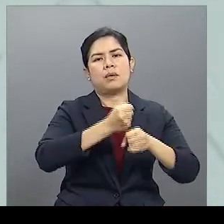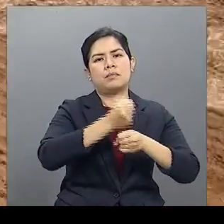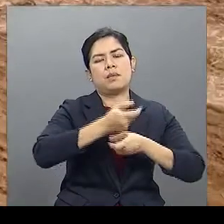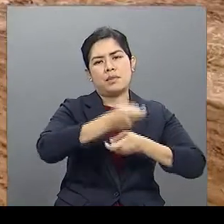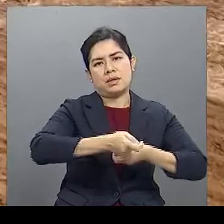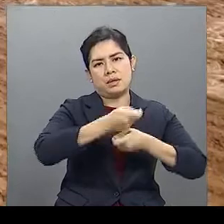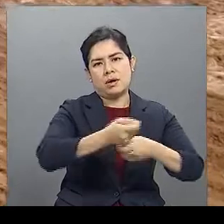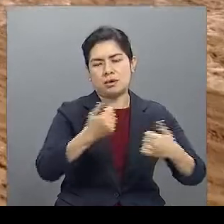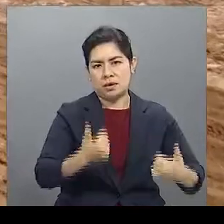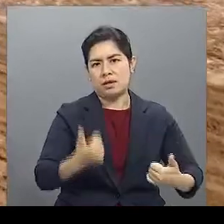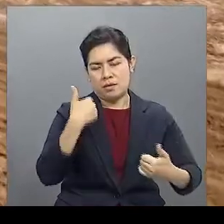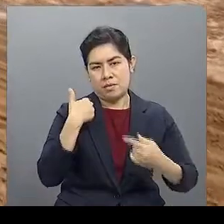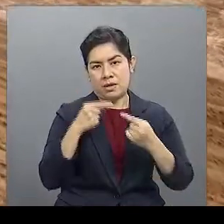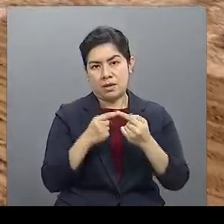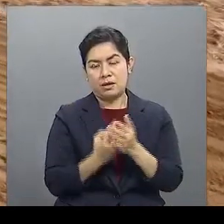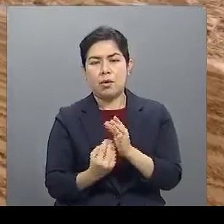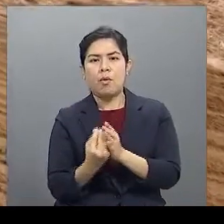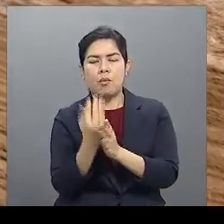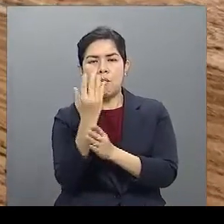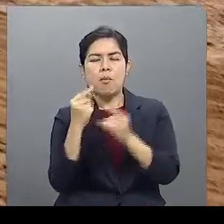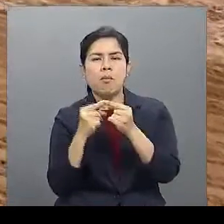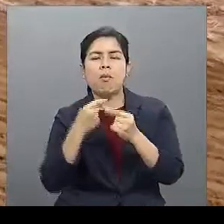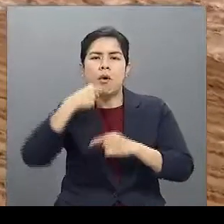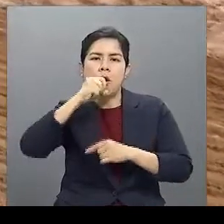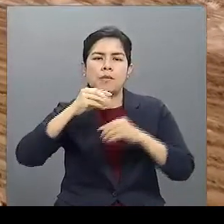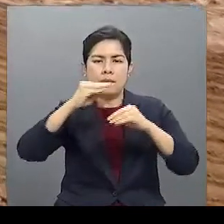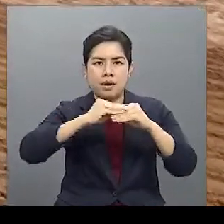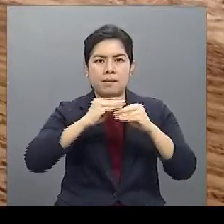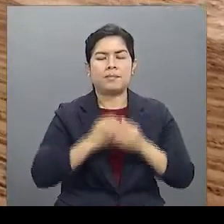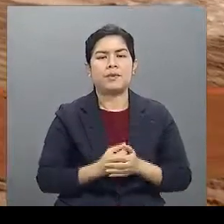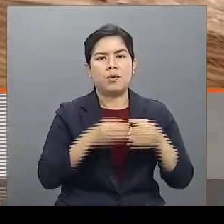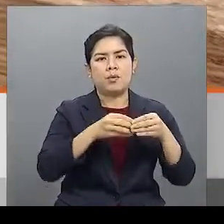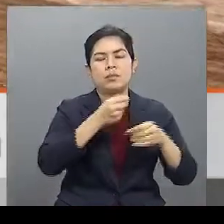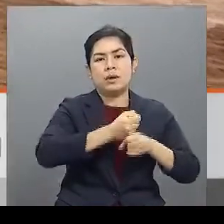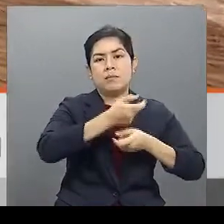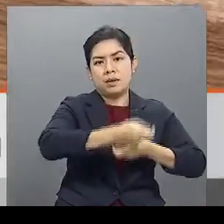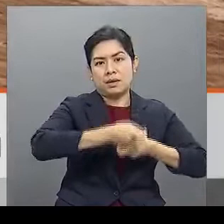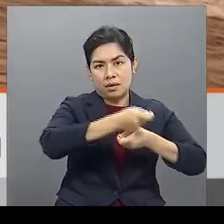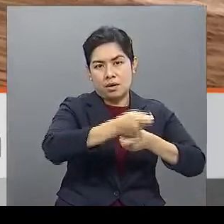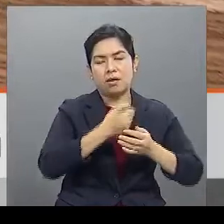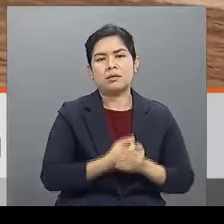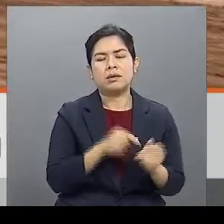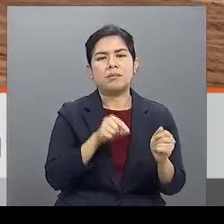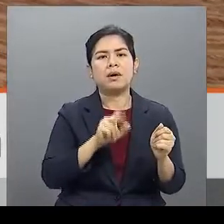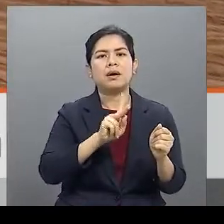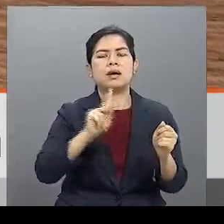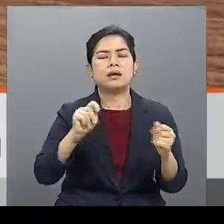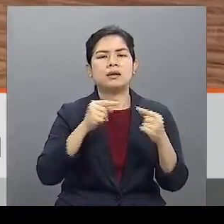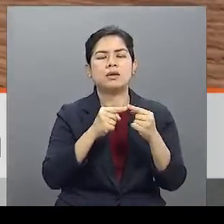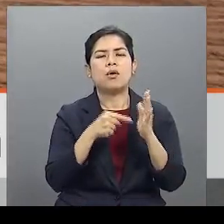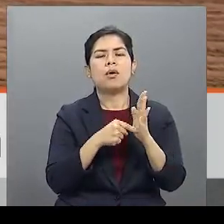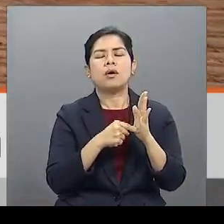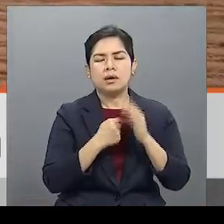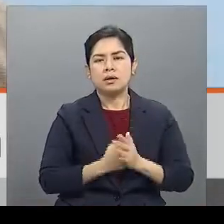ค่ะเกษตรกรชาวตำบลบ้านเดืออำเภอเกษตรสมบูรณ์จังหวัดชัยภูมิเร่งปลูกอ้อยบนพื้นที่กว่า10